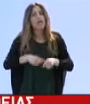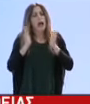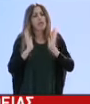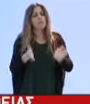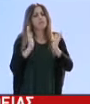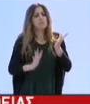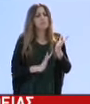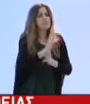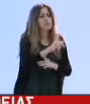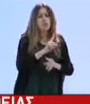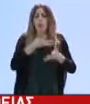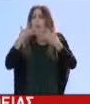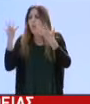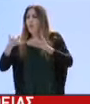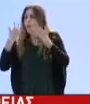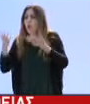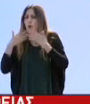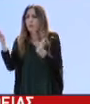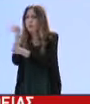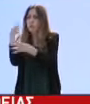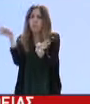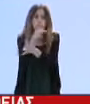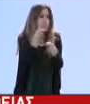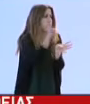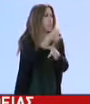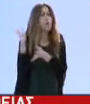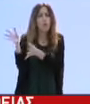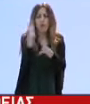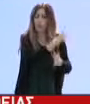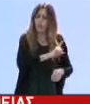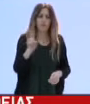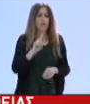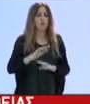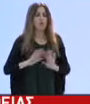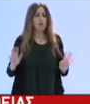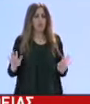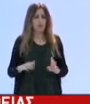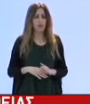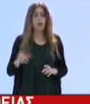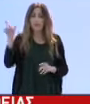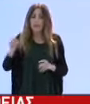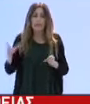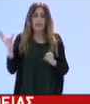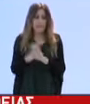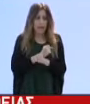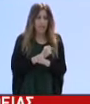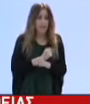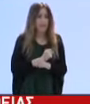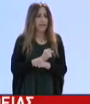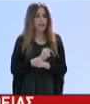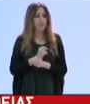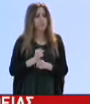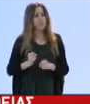εποχής, στην ασφάλεια και την προοπτική της κοινότητας των ευρωπαϊκών κρατών, θεμελίωσε τη δημοκρατία και τις